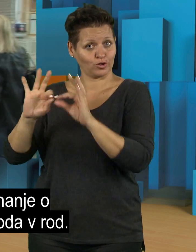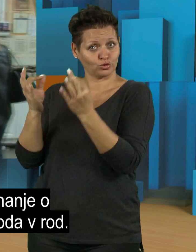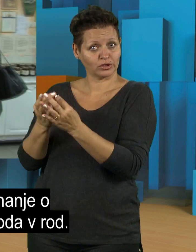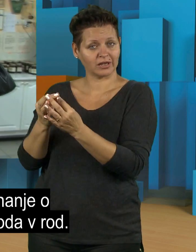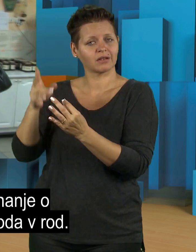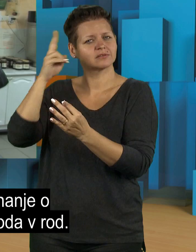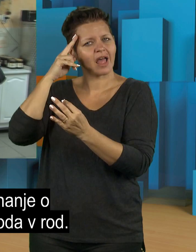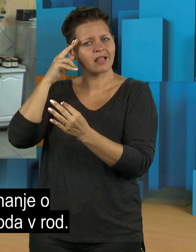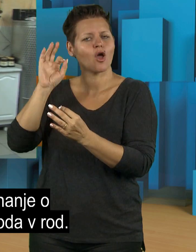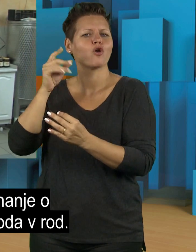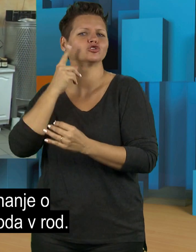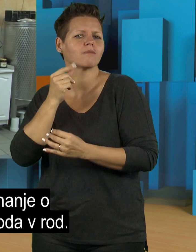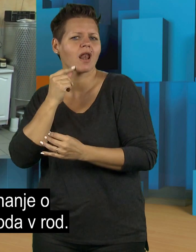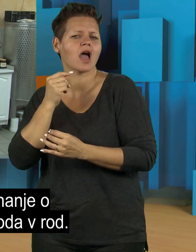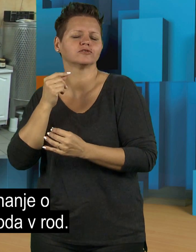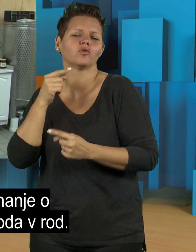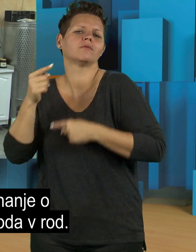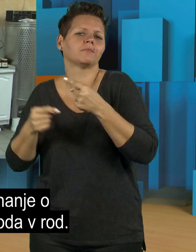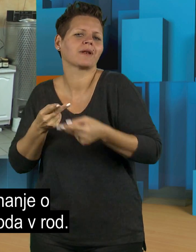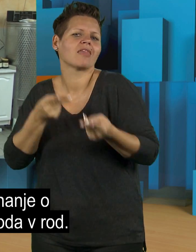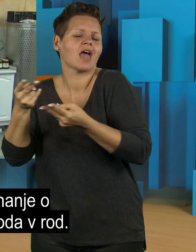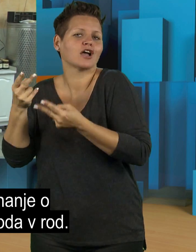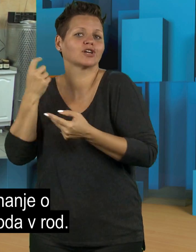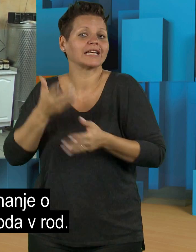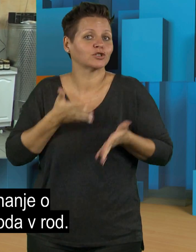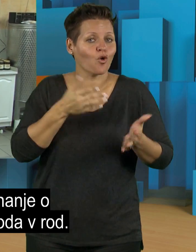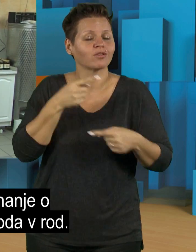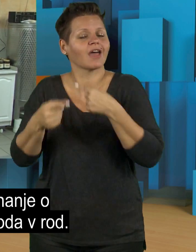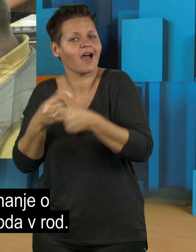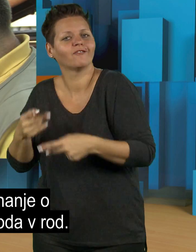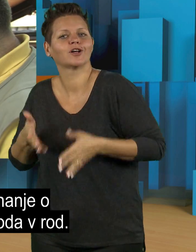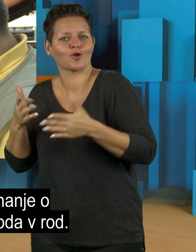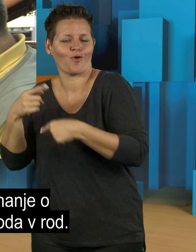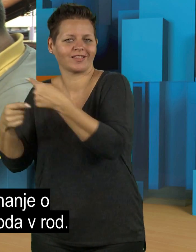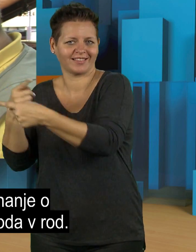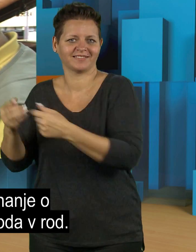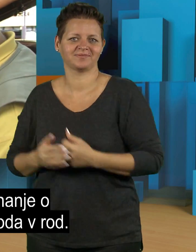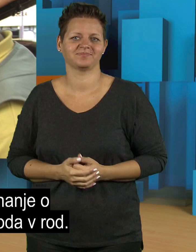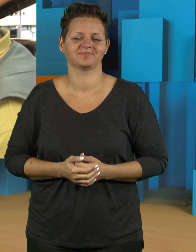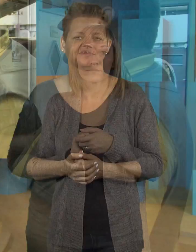V njegovi družini se znanje o čebelarstvu prenaša iz roda v rod.